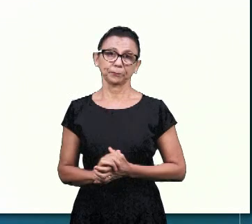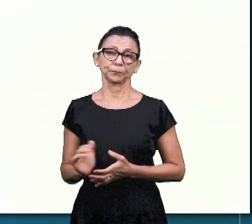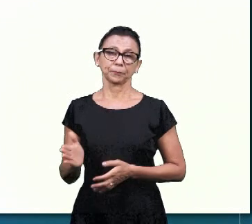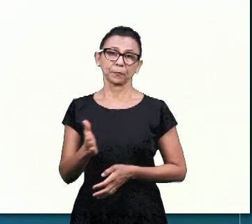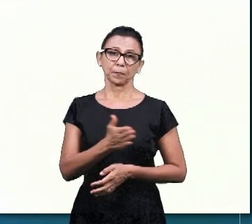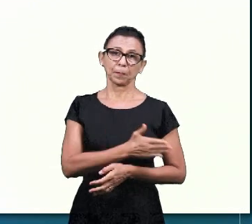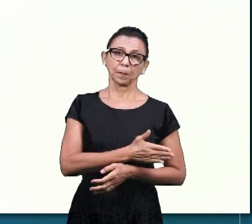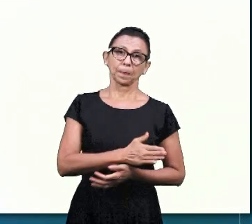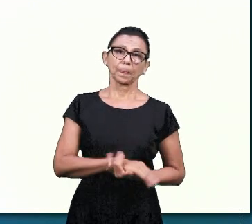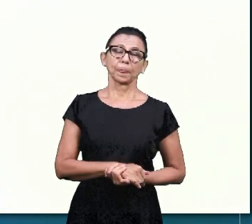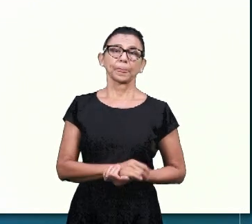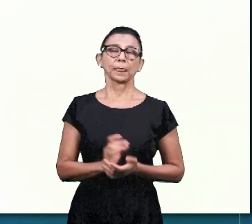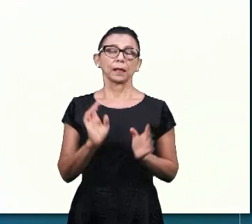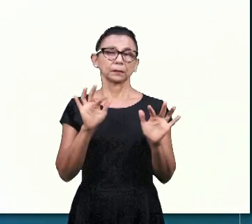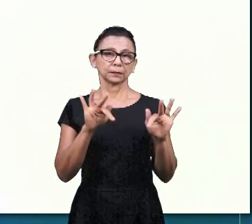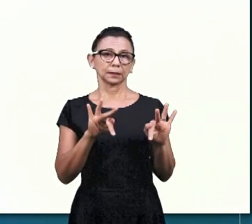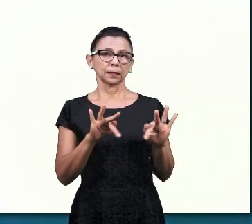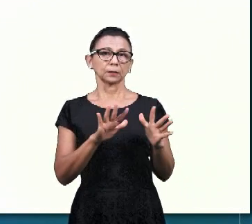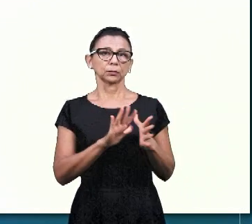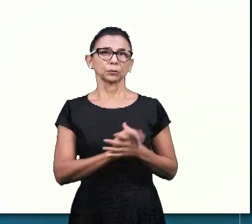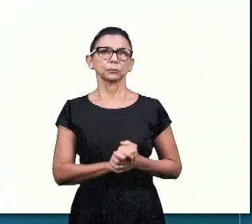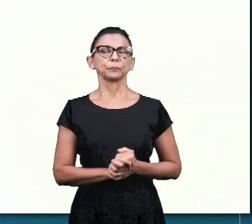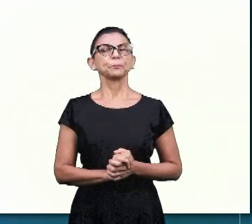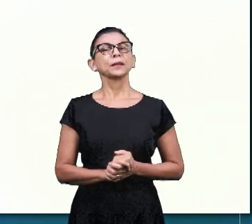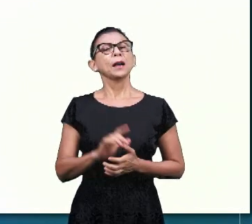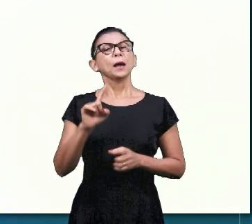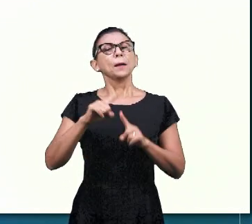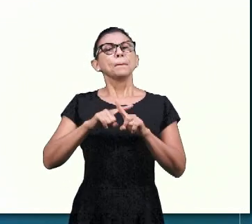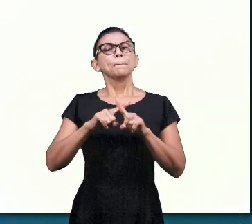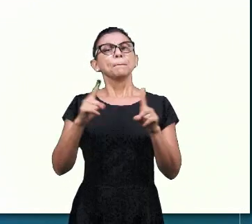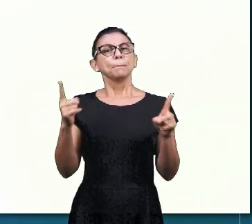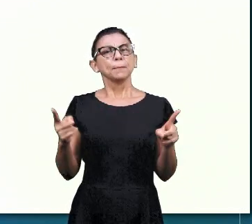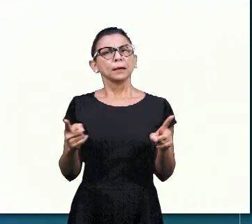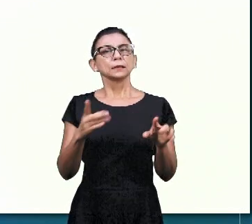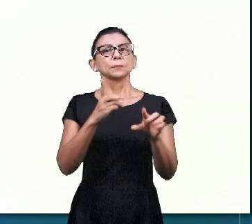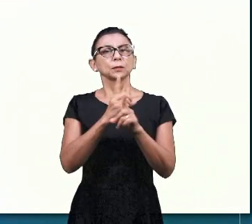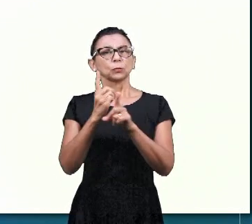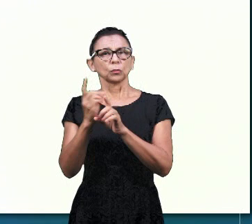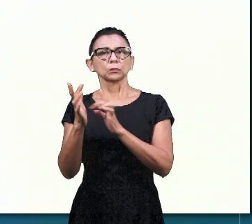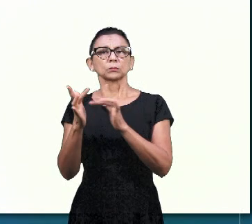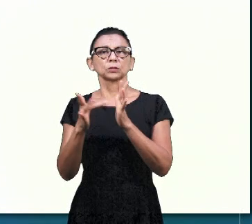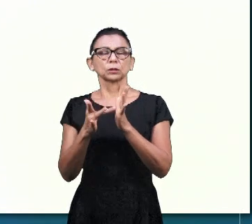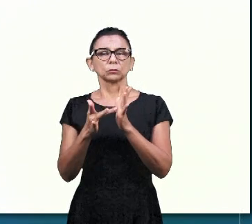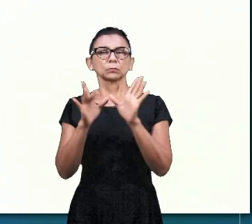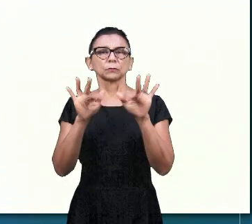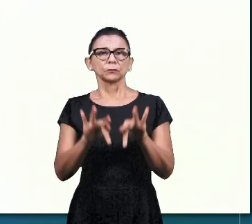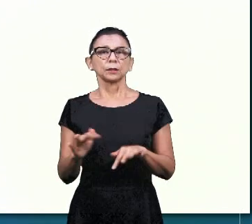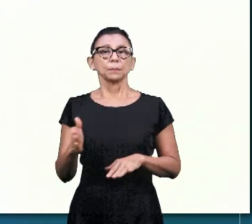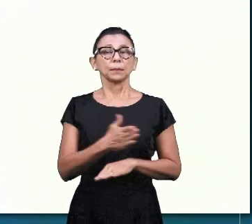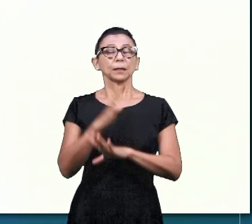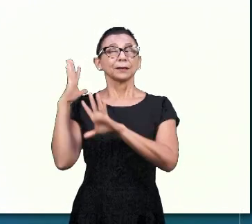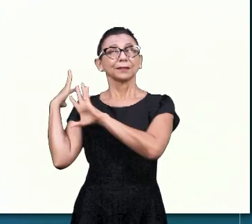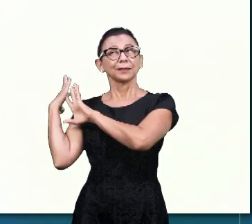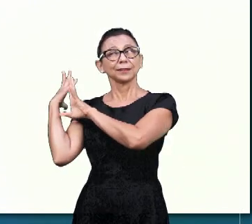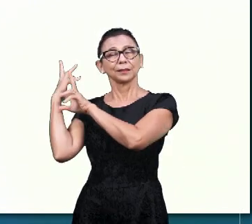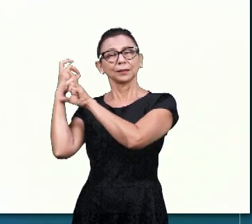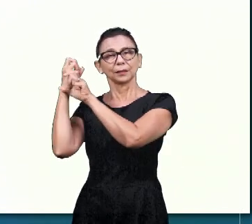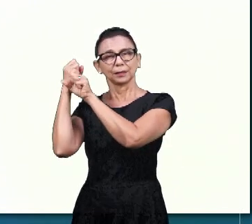Seigneur Jésus. Mais nous allons nous rappeler, il y a deux questions que nous allons poser ici,